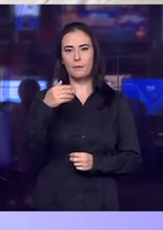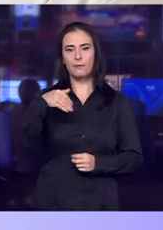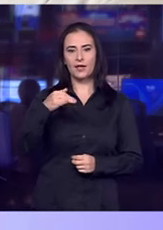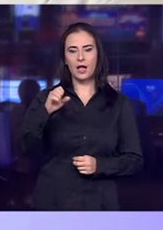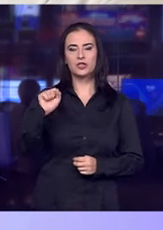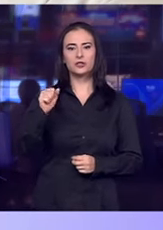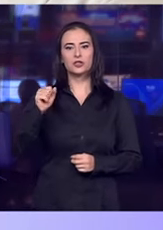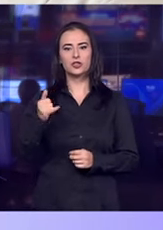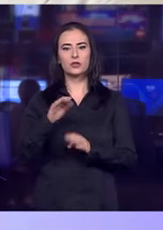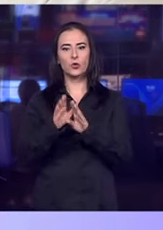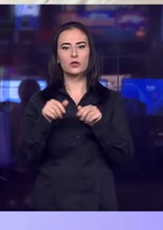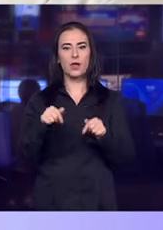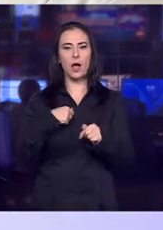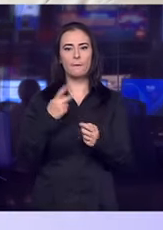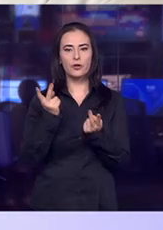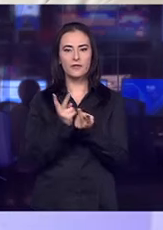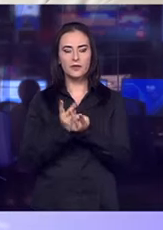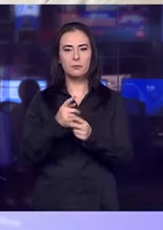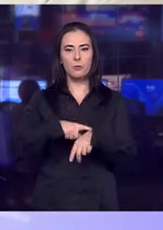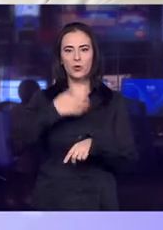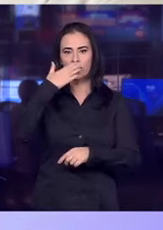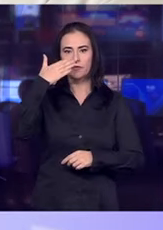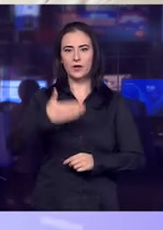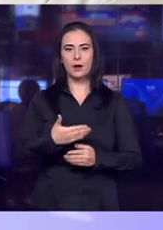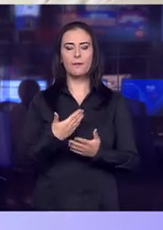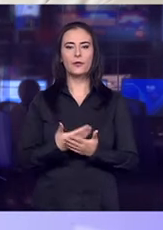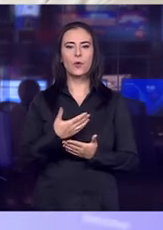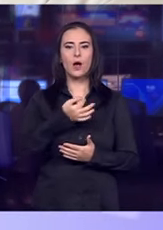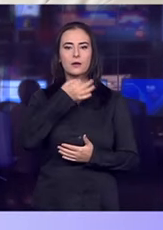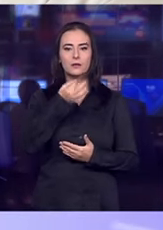Mihai Pascu, acesta a fost trimis în judecată